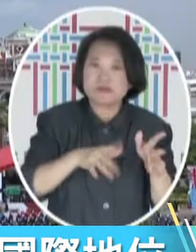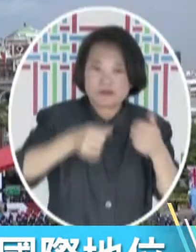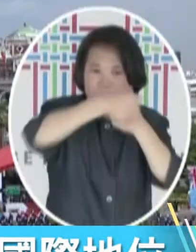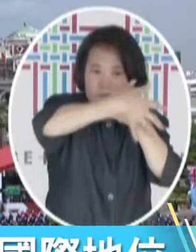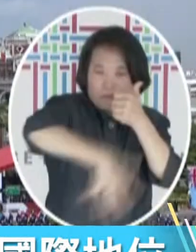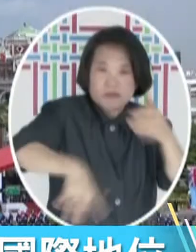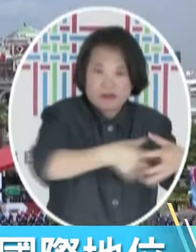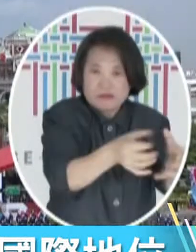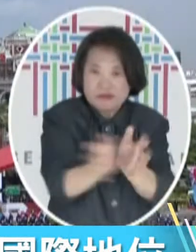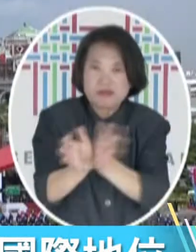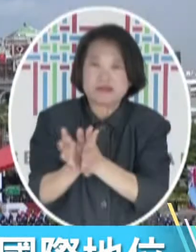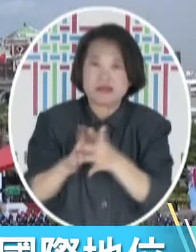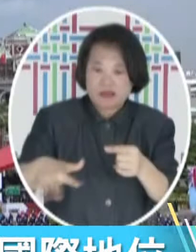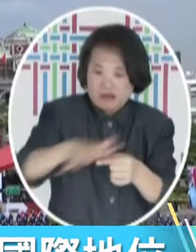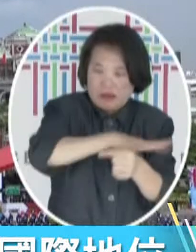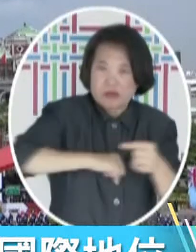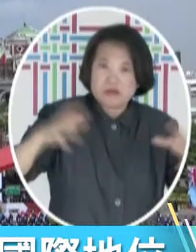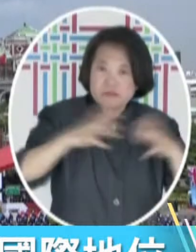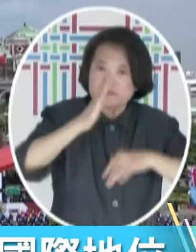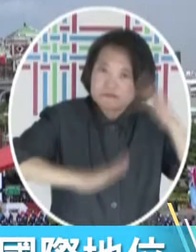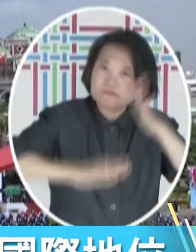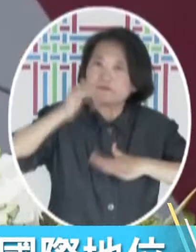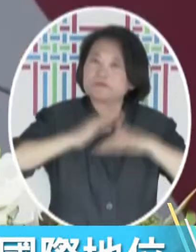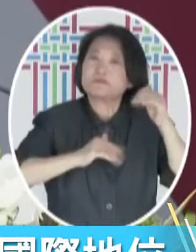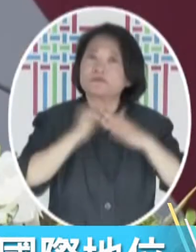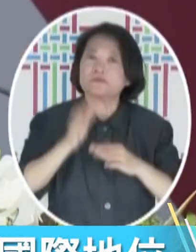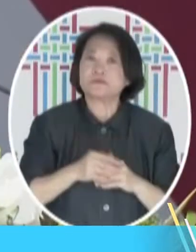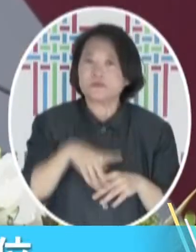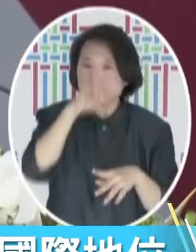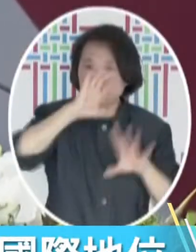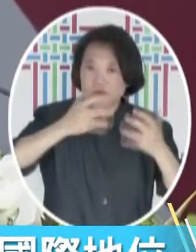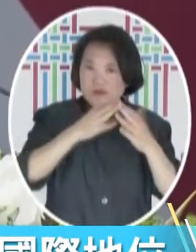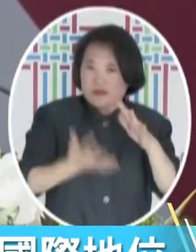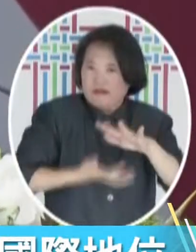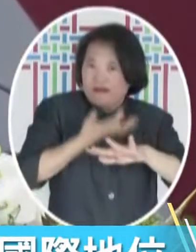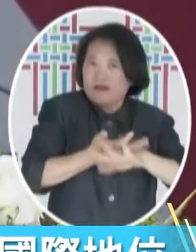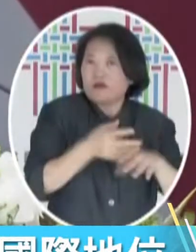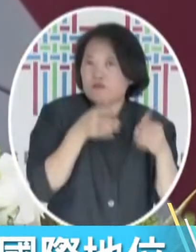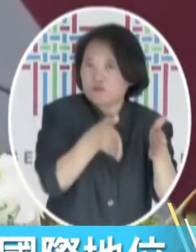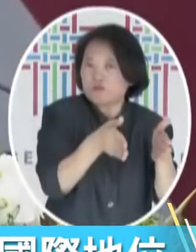避免给对岸有大做文章的空间。欢迎新闻综合报道。